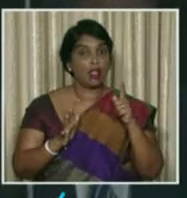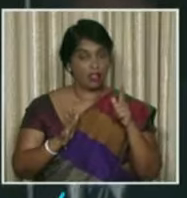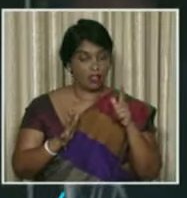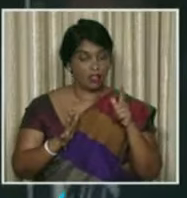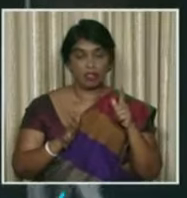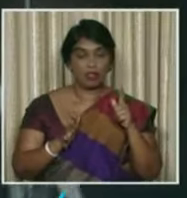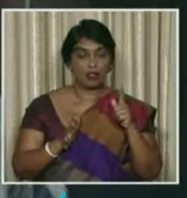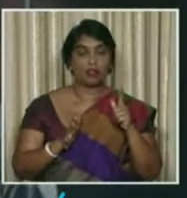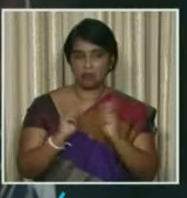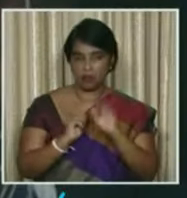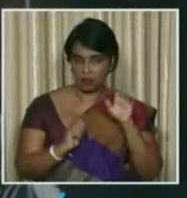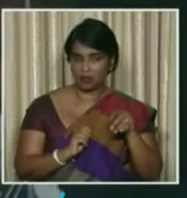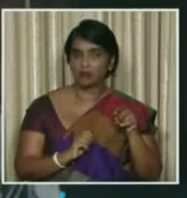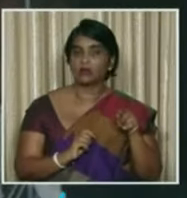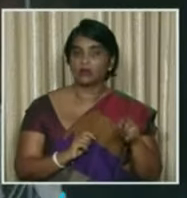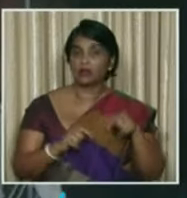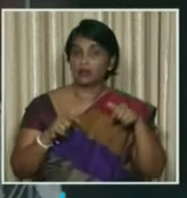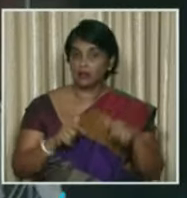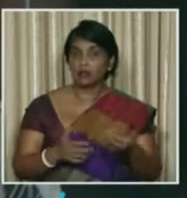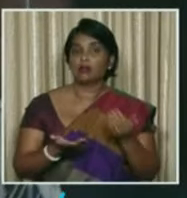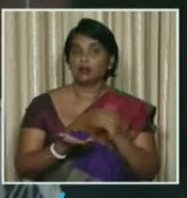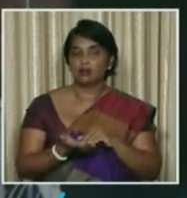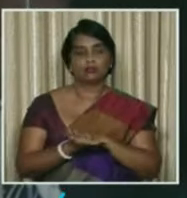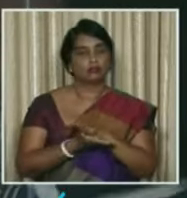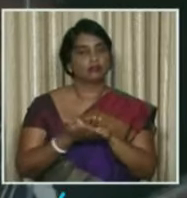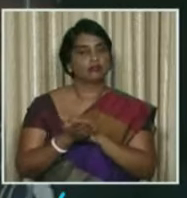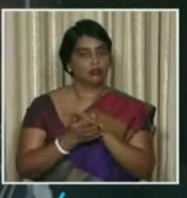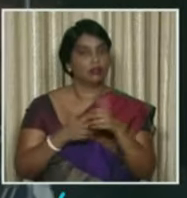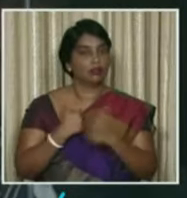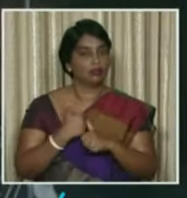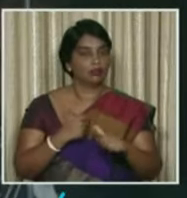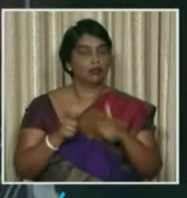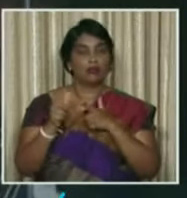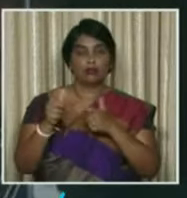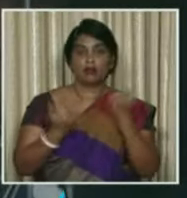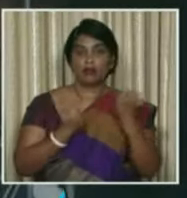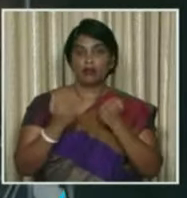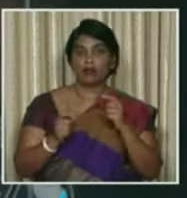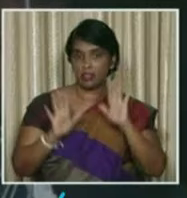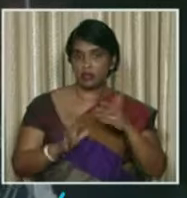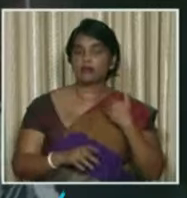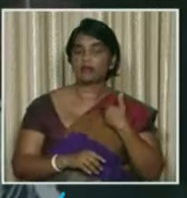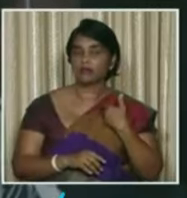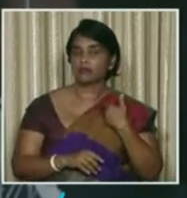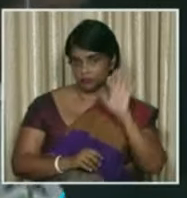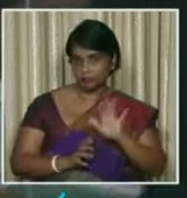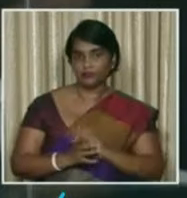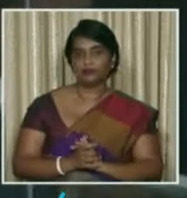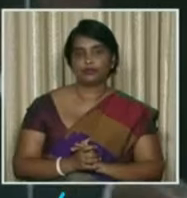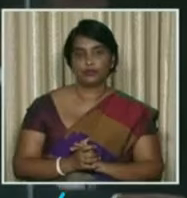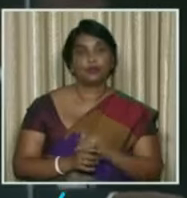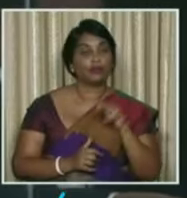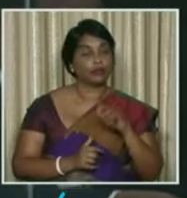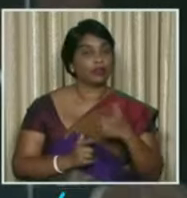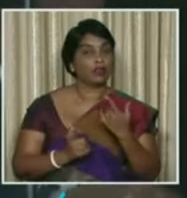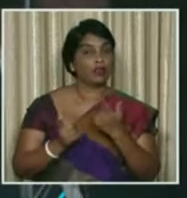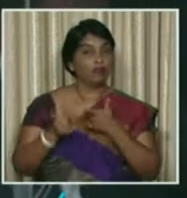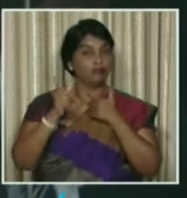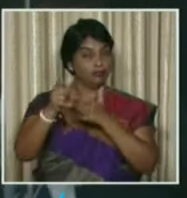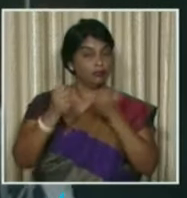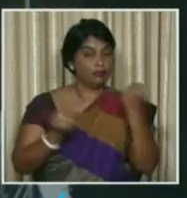70ක් පත් වෙලා තිබුණා. දැන් ඒවා නැවතත් අලුත් වැඩියා කළා. මේ වෙනකොට යුද්ධ ටැංකිය 70ක් තියෙනවා කියලා අපට වාර්තා වෙනවා. මේ යුද්ධ ටැංකිය